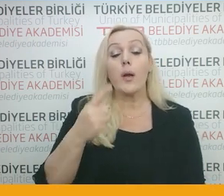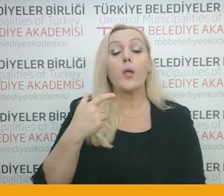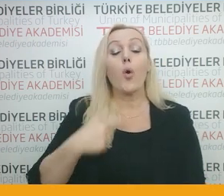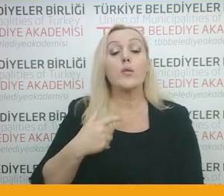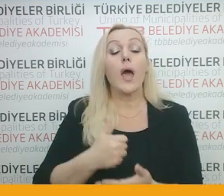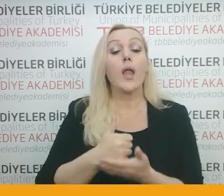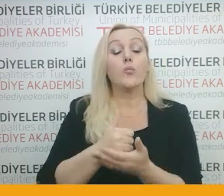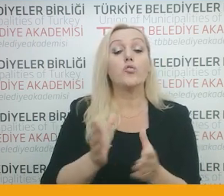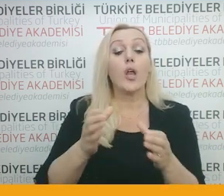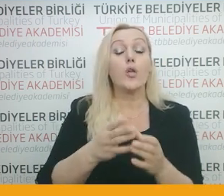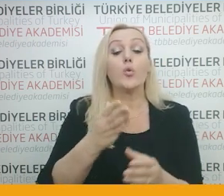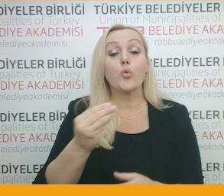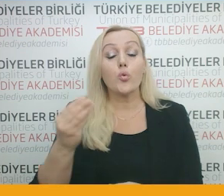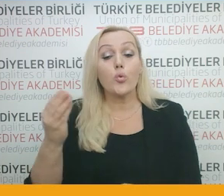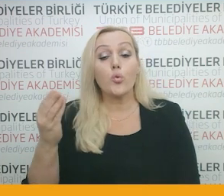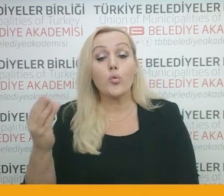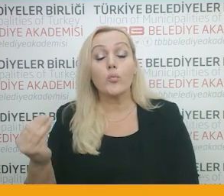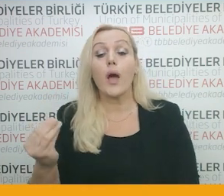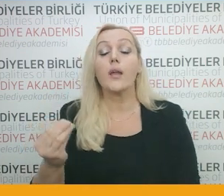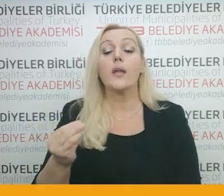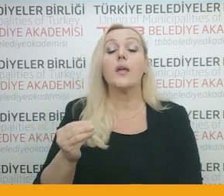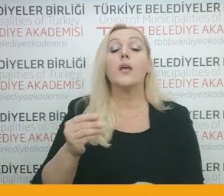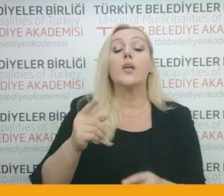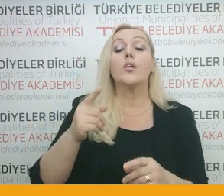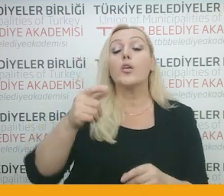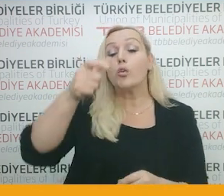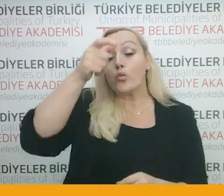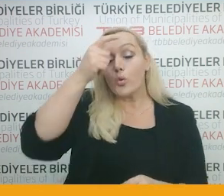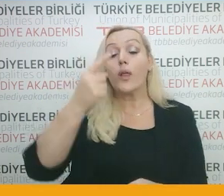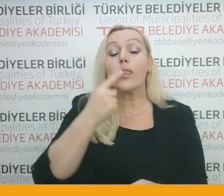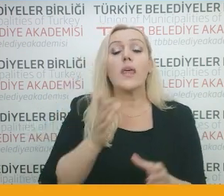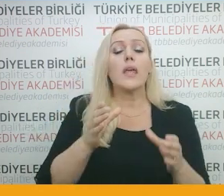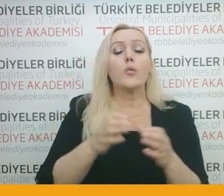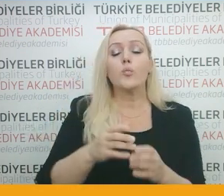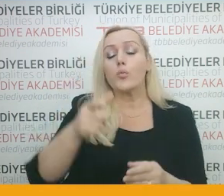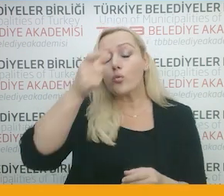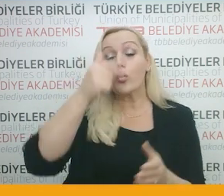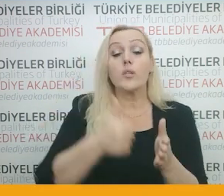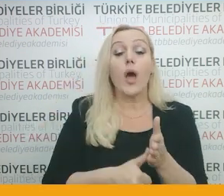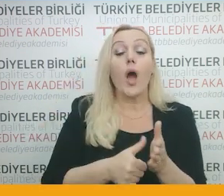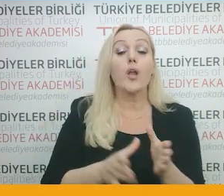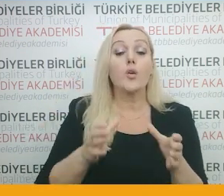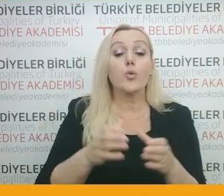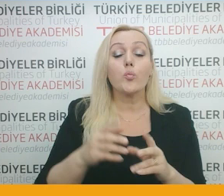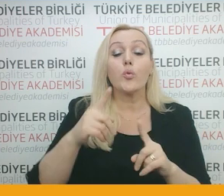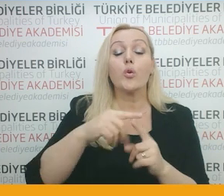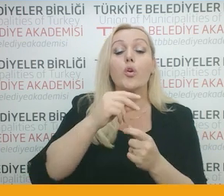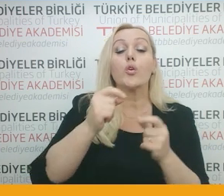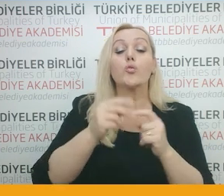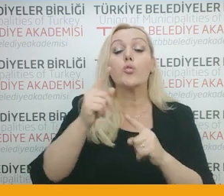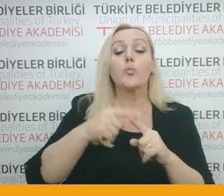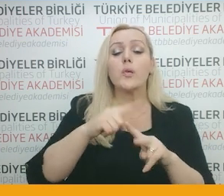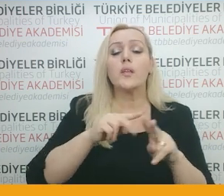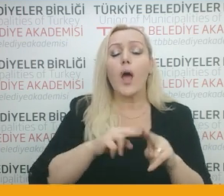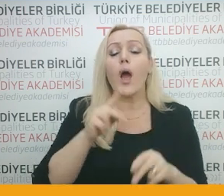bütçeli idareler Savunma Sanayi Başkanlığı'ndan başlıyor. Türk Dil Kurumu, Türk Tarih Kurumu, TÜBİTAK, Karayolları, Orman Genel